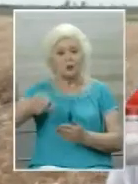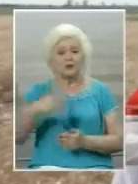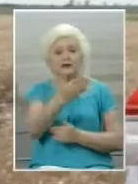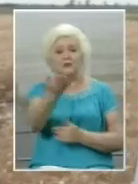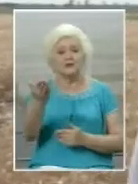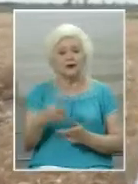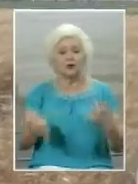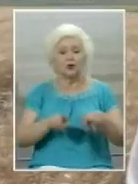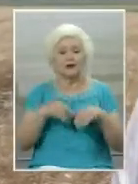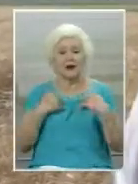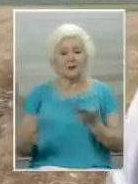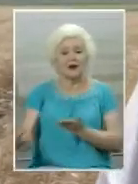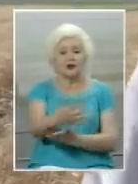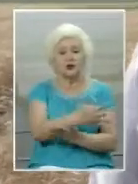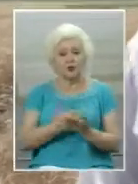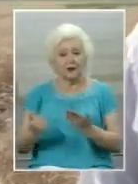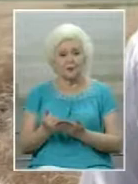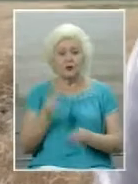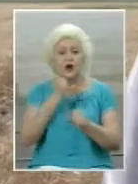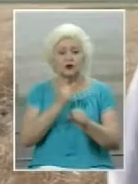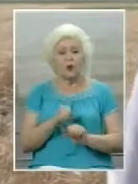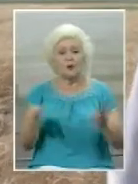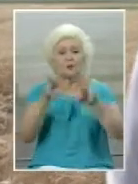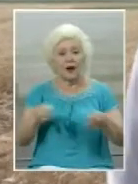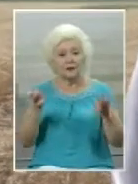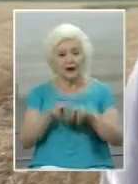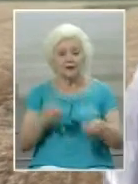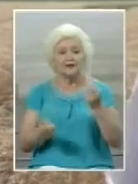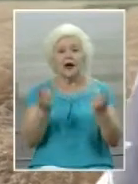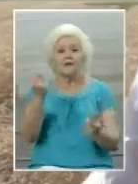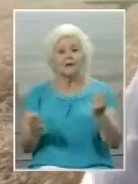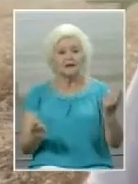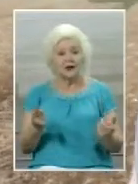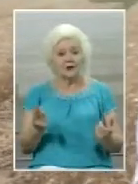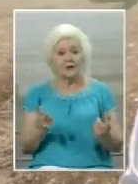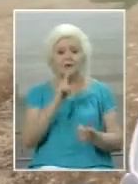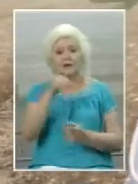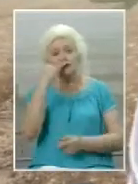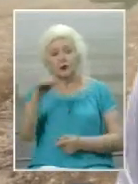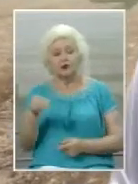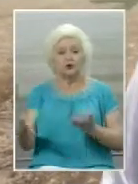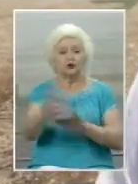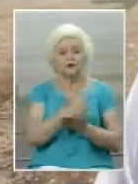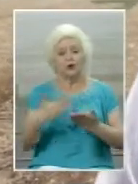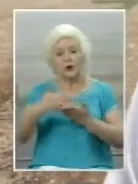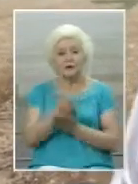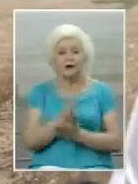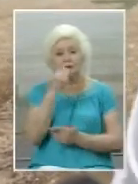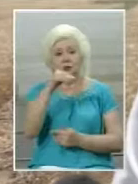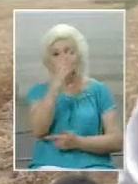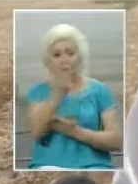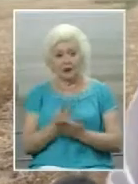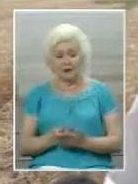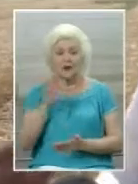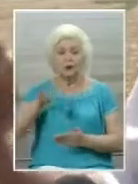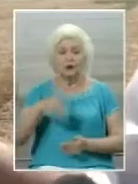ми зберемо врожай, зробимо аналіз, виявимо, який кращий врожай, де якісні кращі показники,